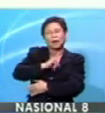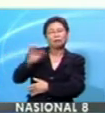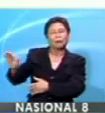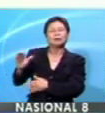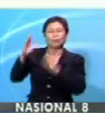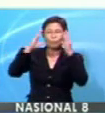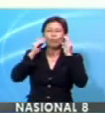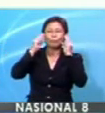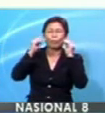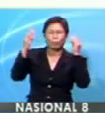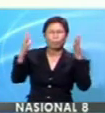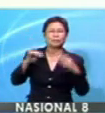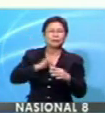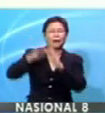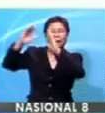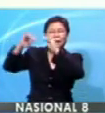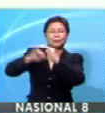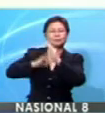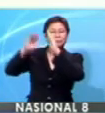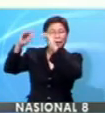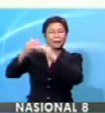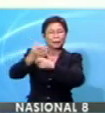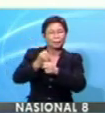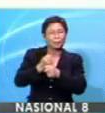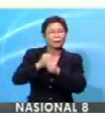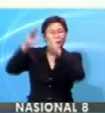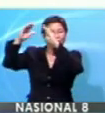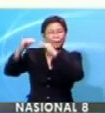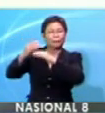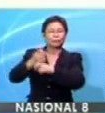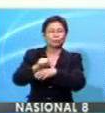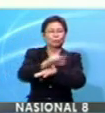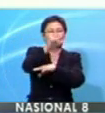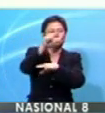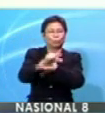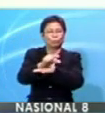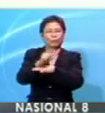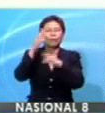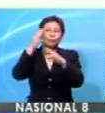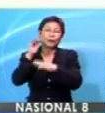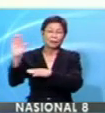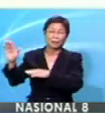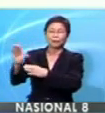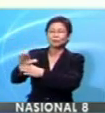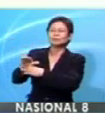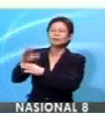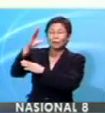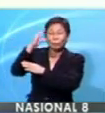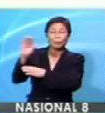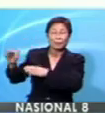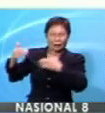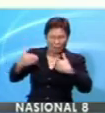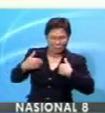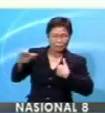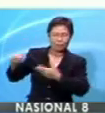lebih berpengalamanand saya Saya harap saya akan dapat mempergunakan sedikit sebanyak pengalaman yang dia ada untuk membantu saya sekali